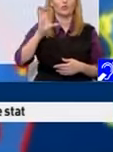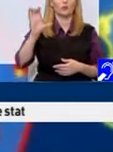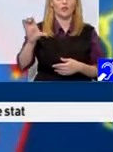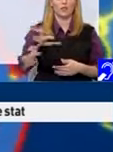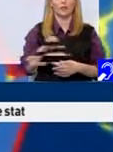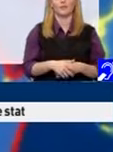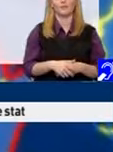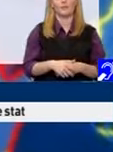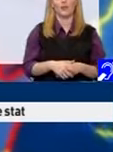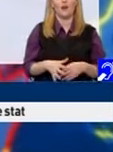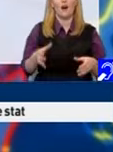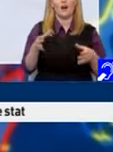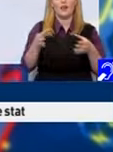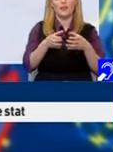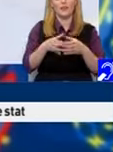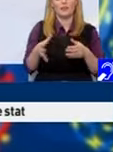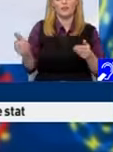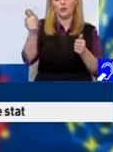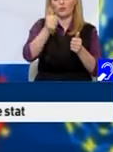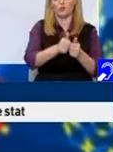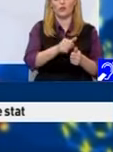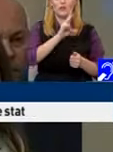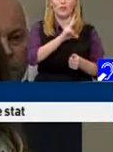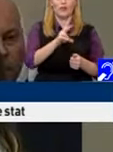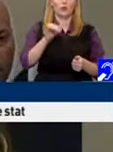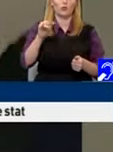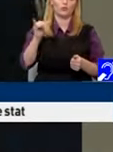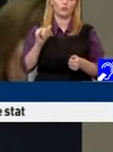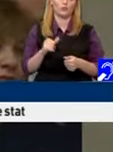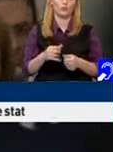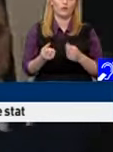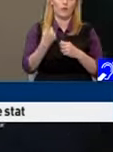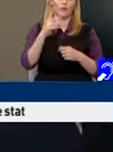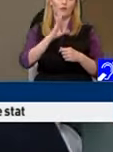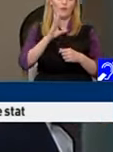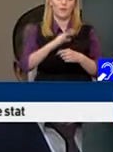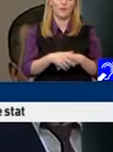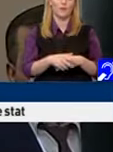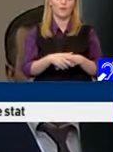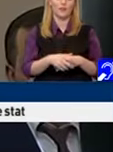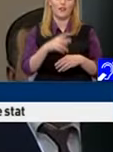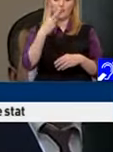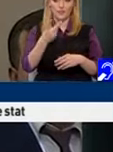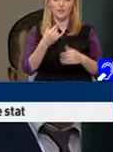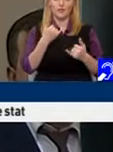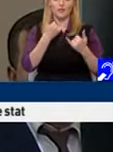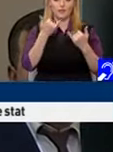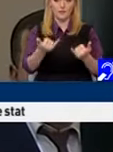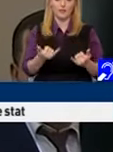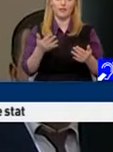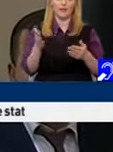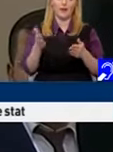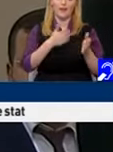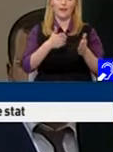Rodica Scutelnic. Echipei i s-a alăturat și Nelea Rusu. După cum vedeți, domnule prim-ministru, aici am respectat egalitatea